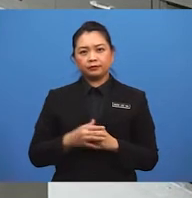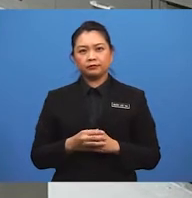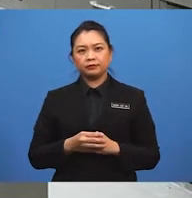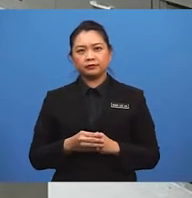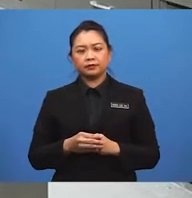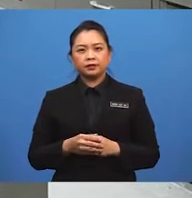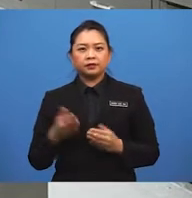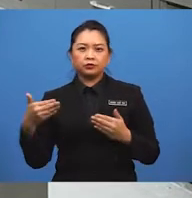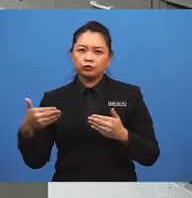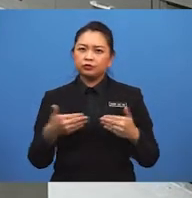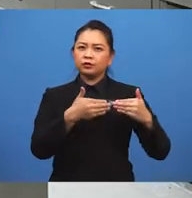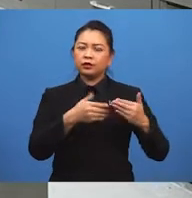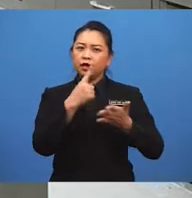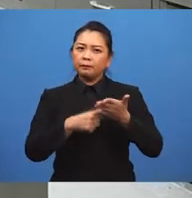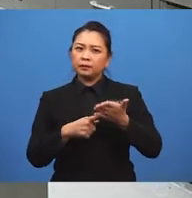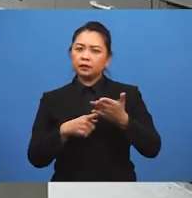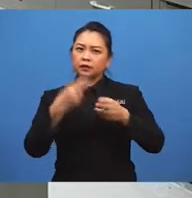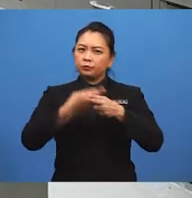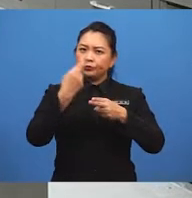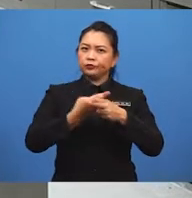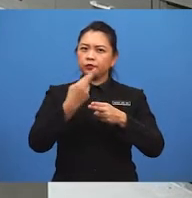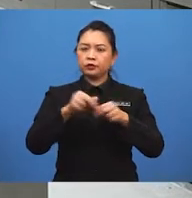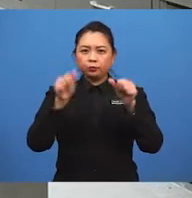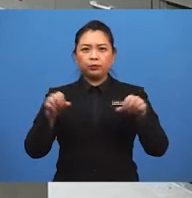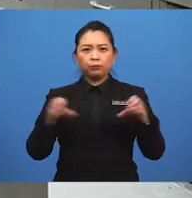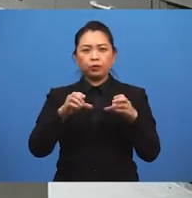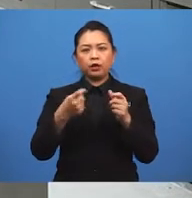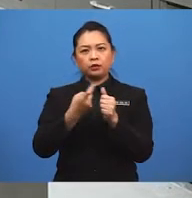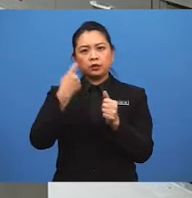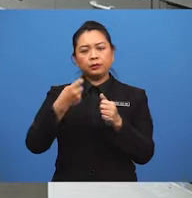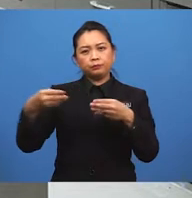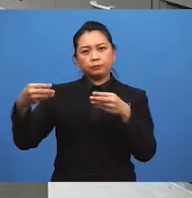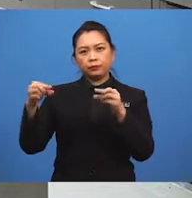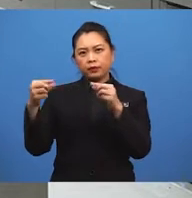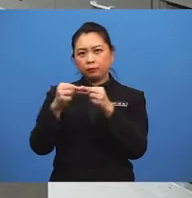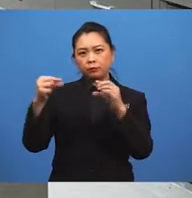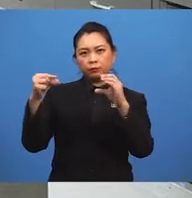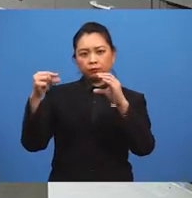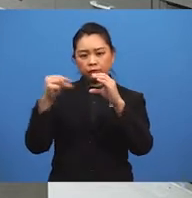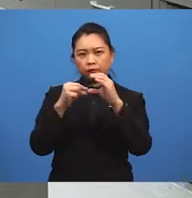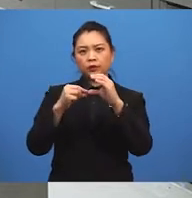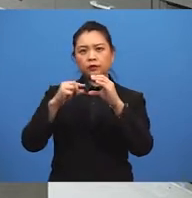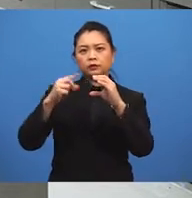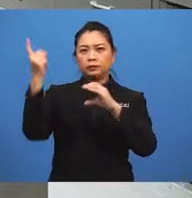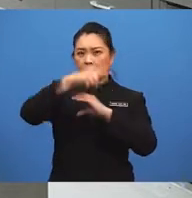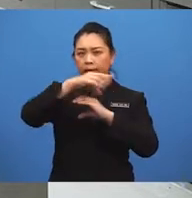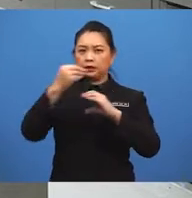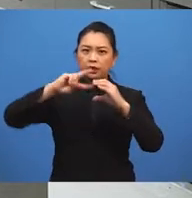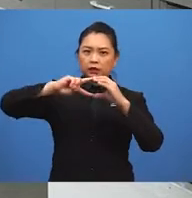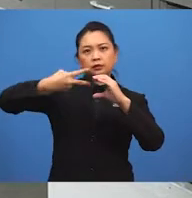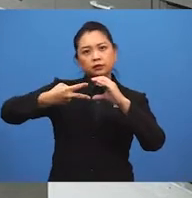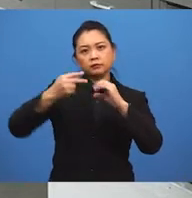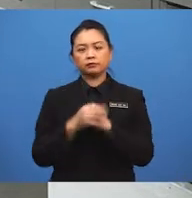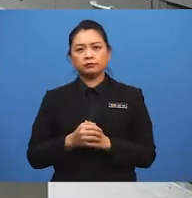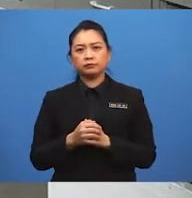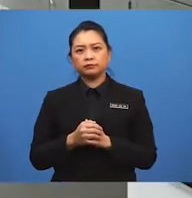Murid-murid, seterusnya, apakah kesimpulan yang boleh dibuat dari penyambungan diod pincang ke depan dan diod pincang